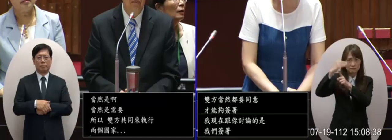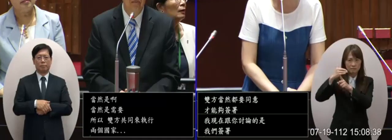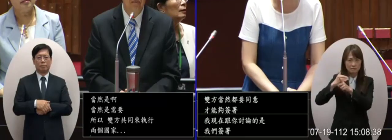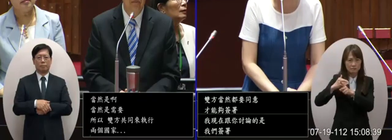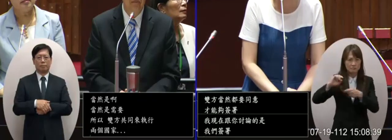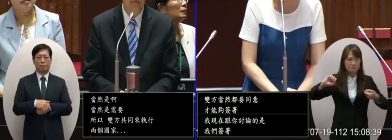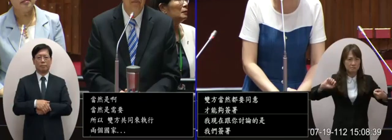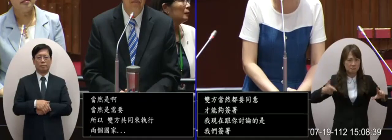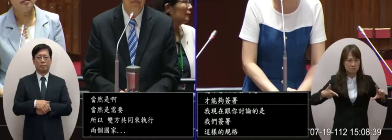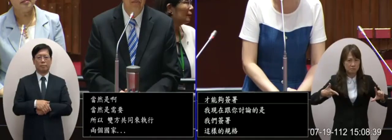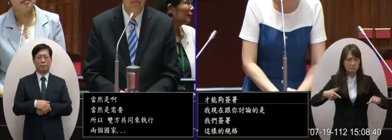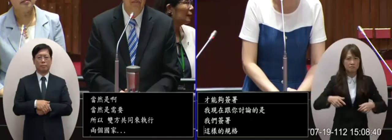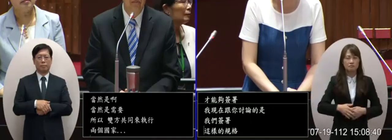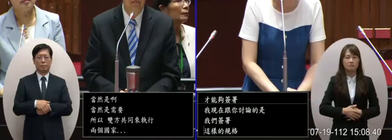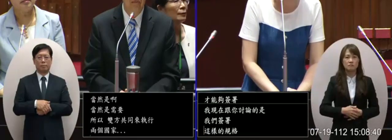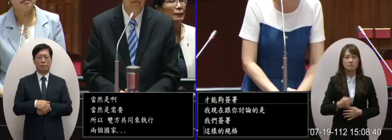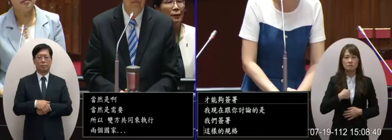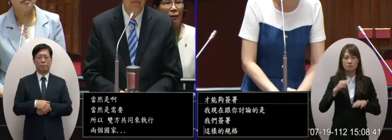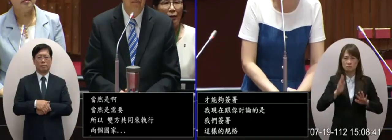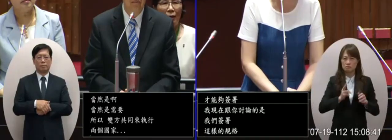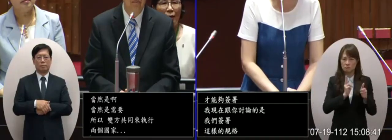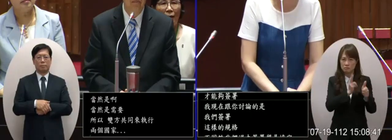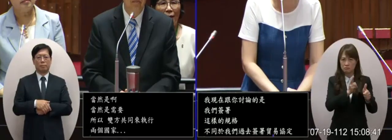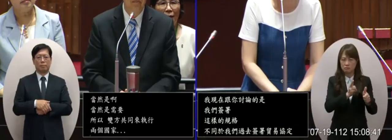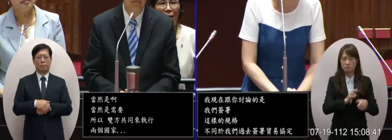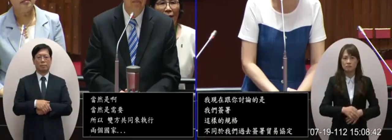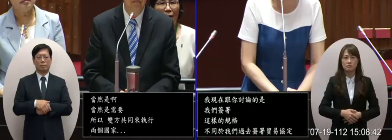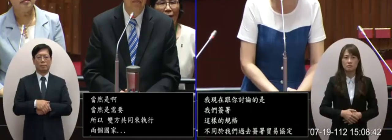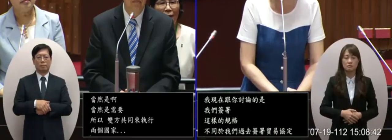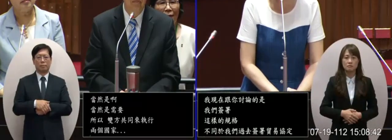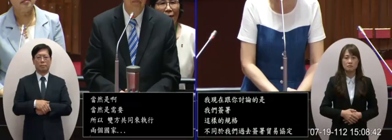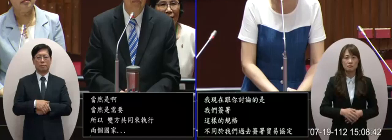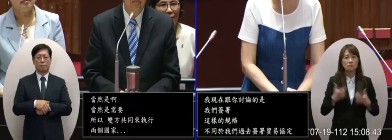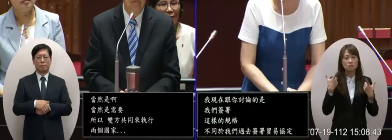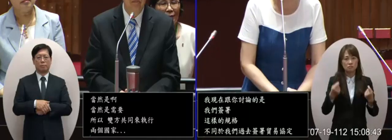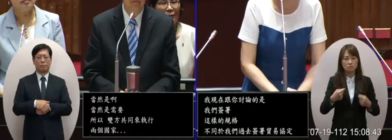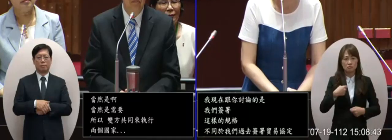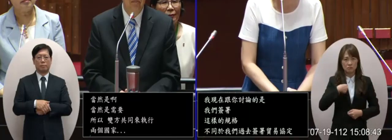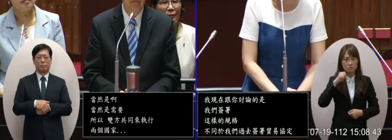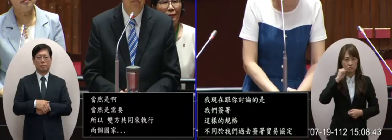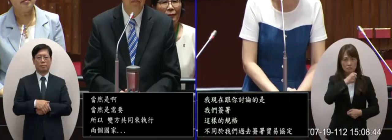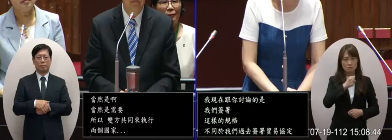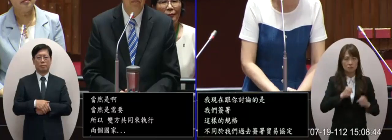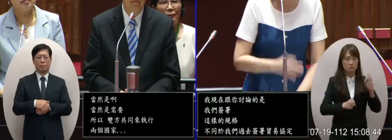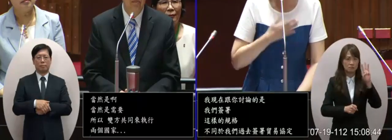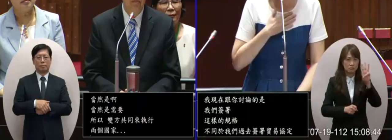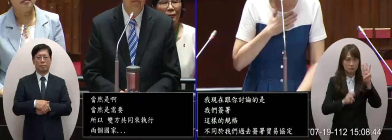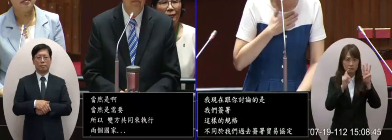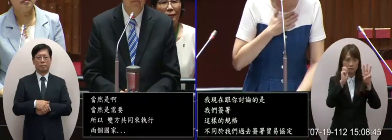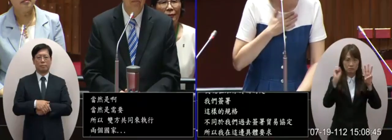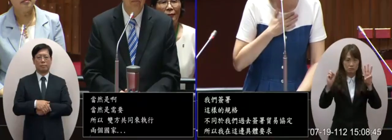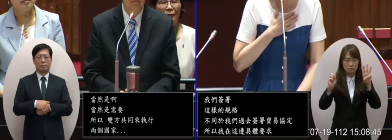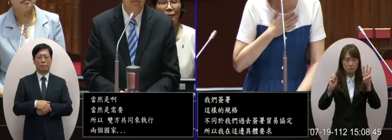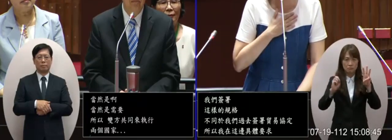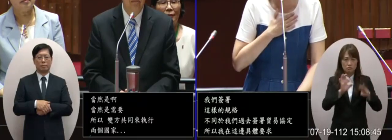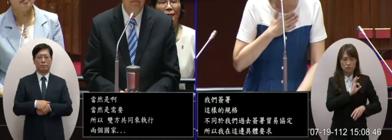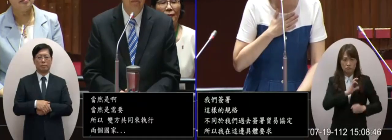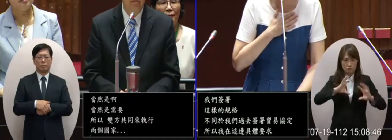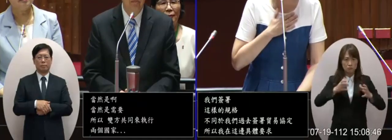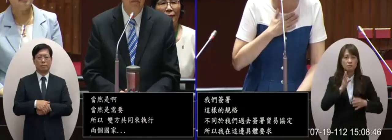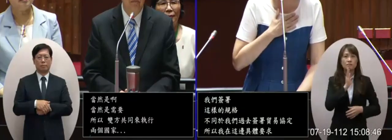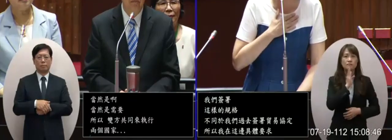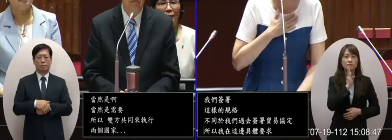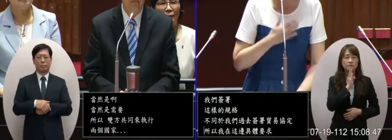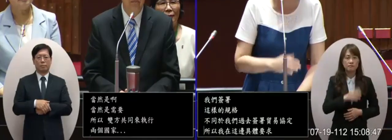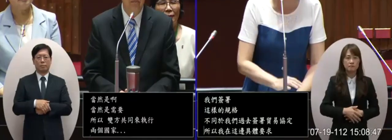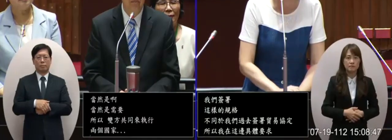边具体的要求。好，因为我们本来就是 WTO 的成员，所以对于我们保障最好的